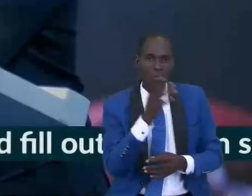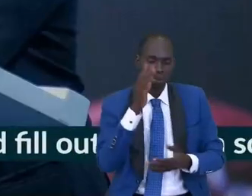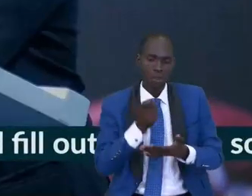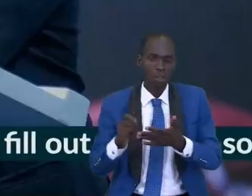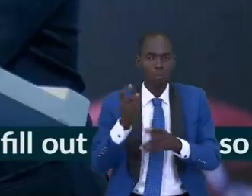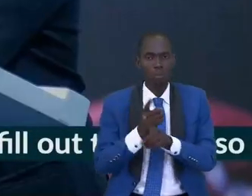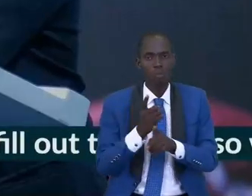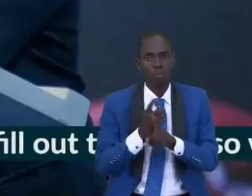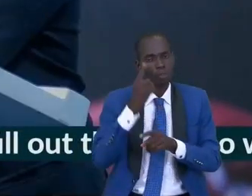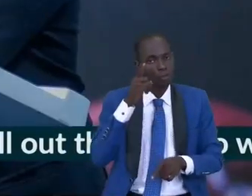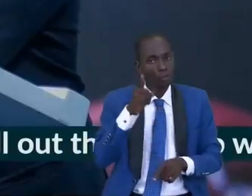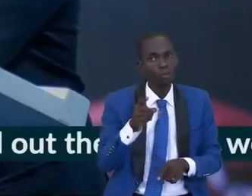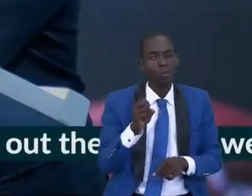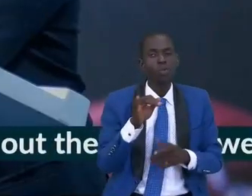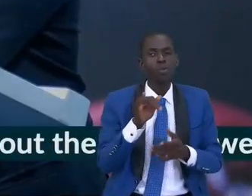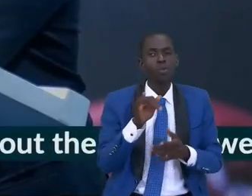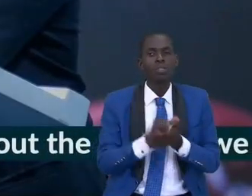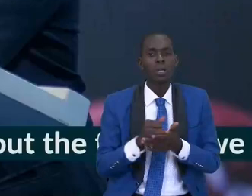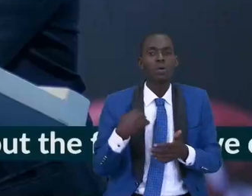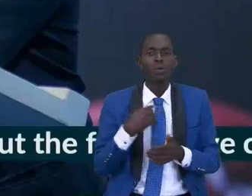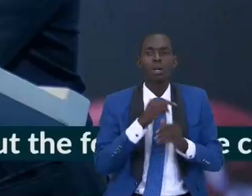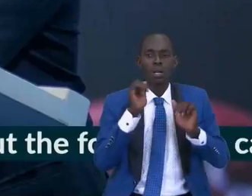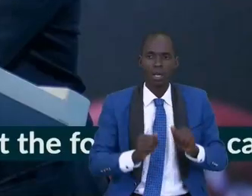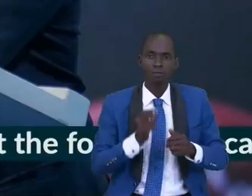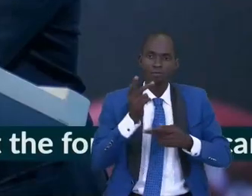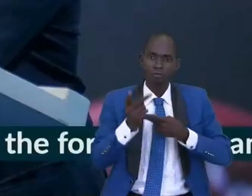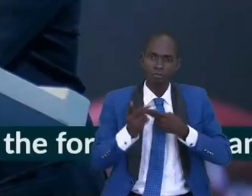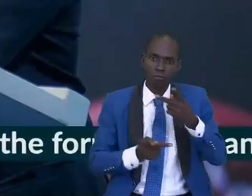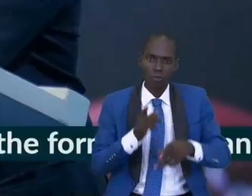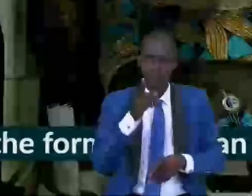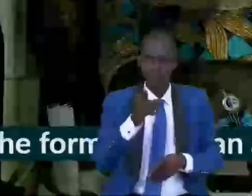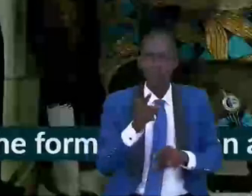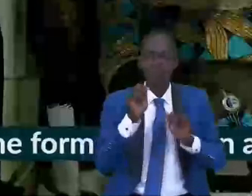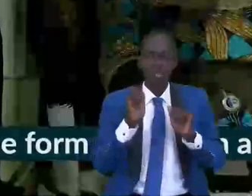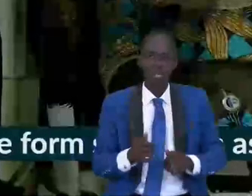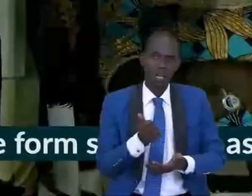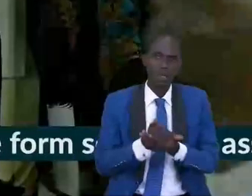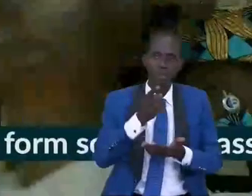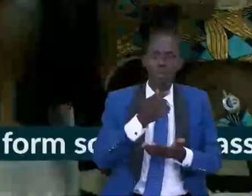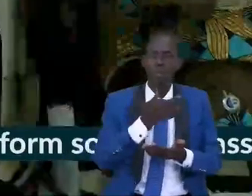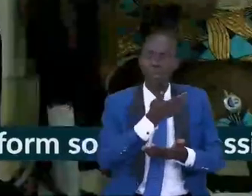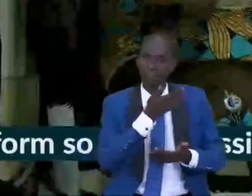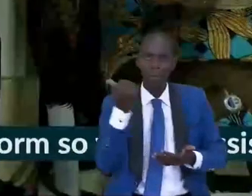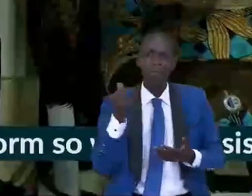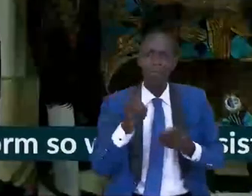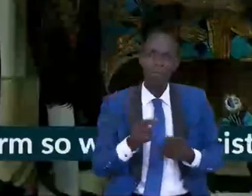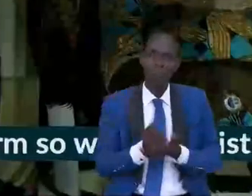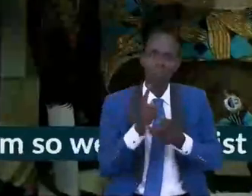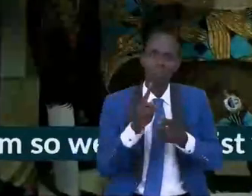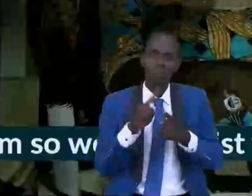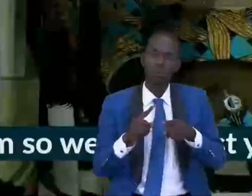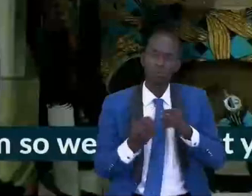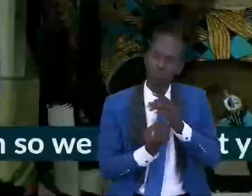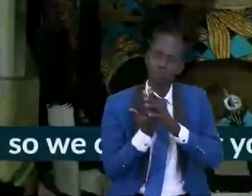Notre Père dans le Seigneur reviendra pour la prière. Tous ceux qui ont donné leur vie au